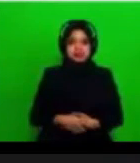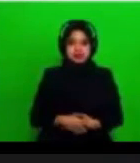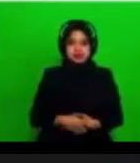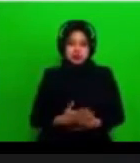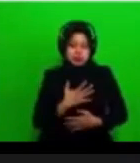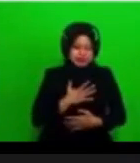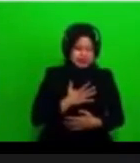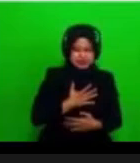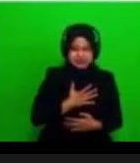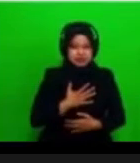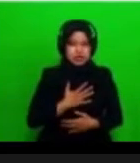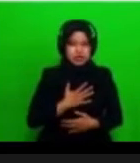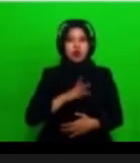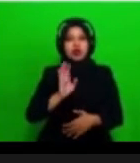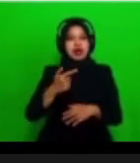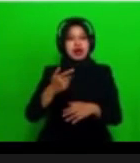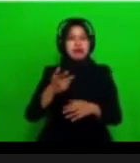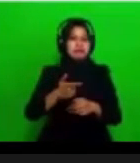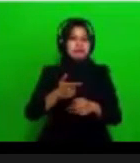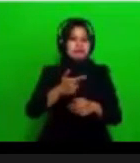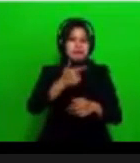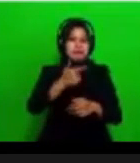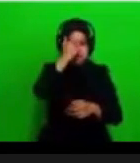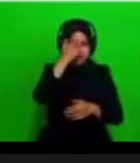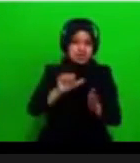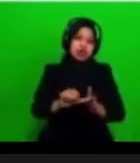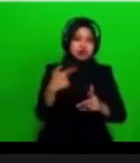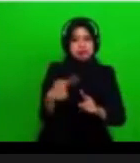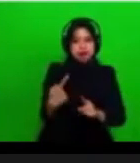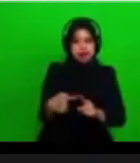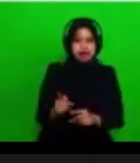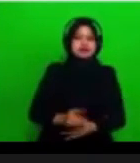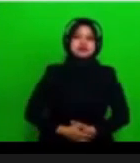kalau enggak pede, bimbingan belajar untuk